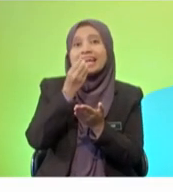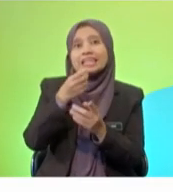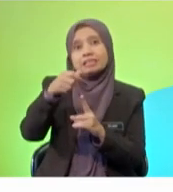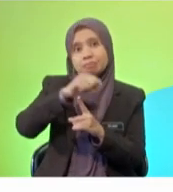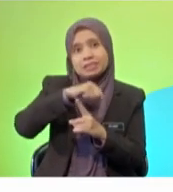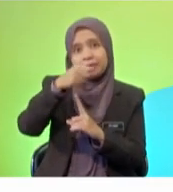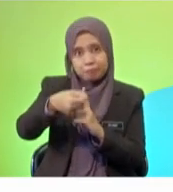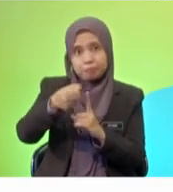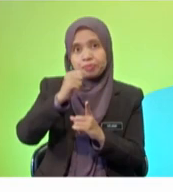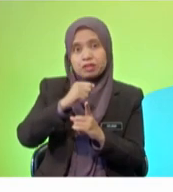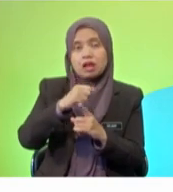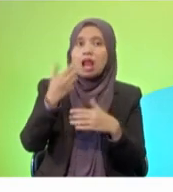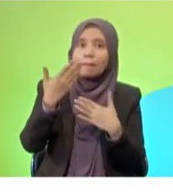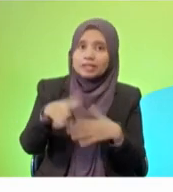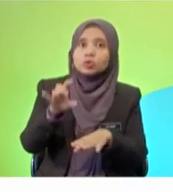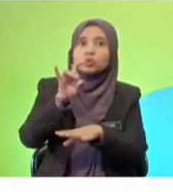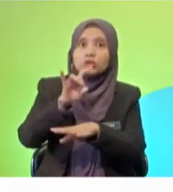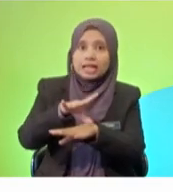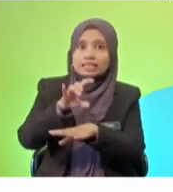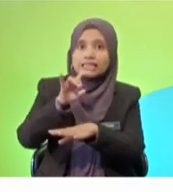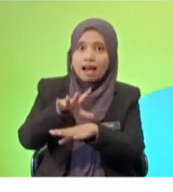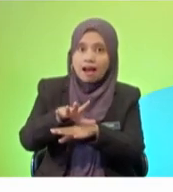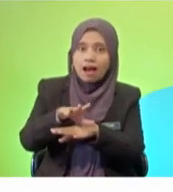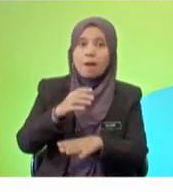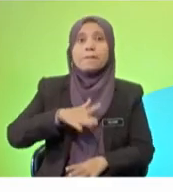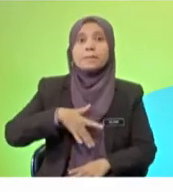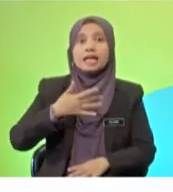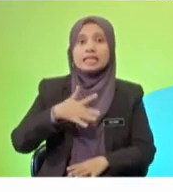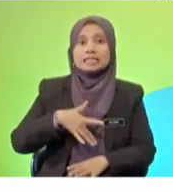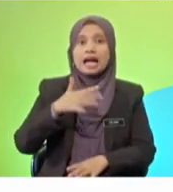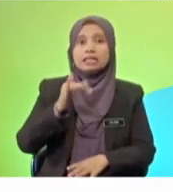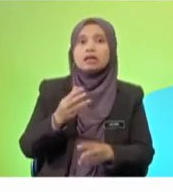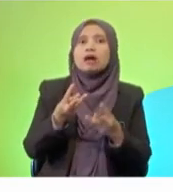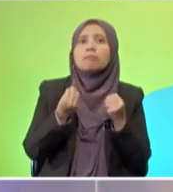sama ada nasihat ataupun perasaan yang ingin disampaikan